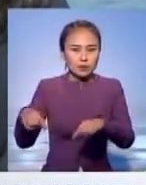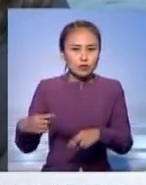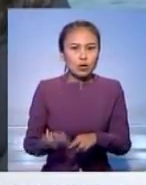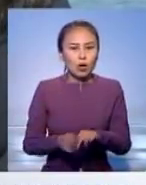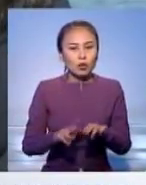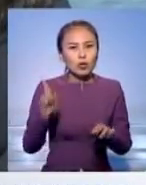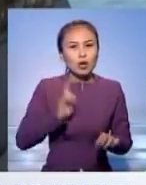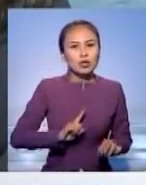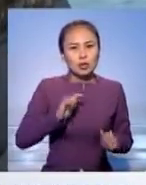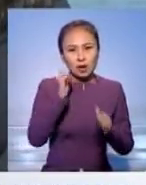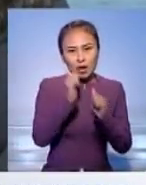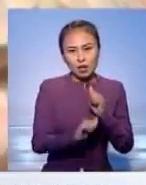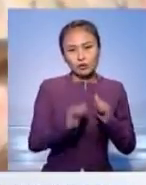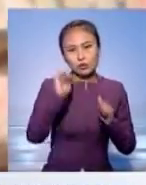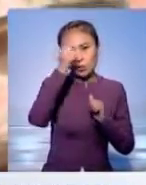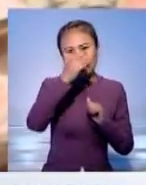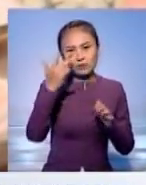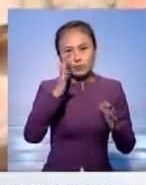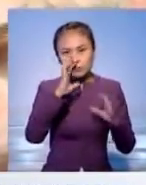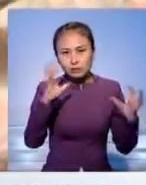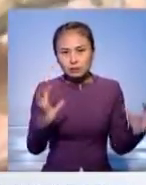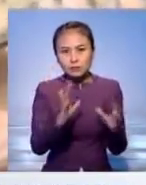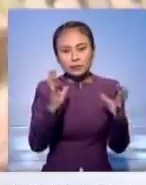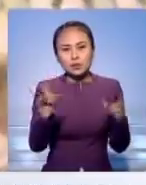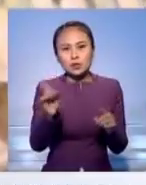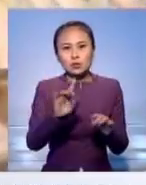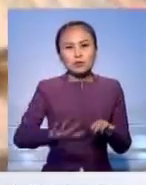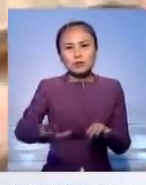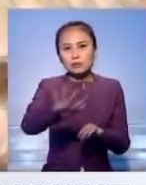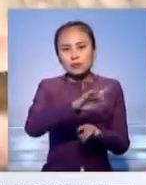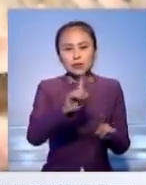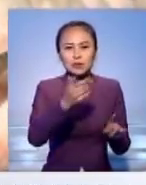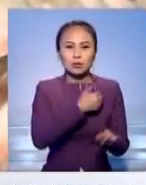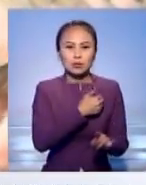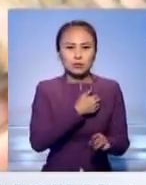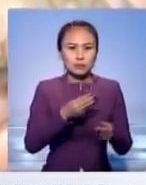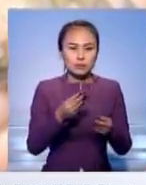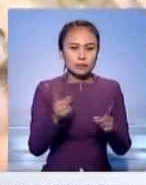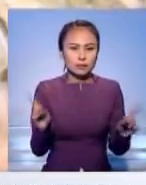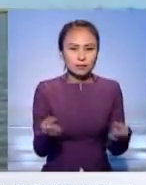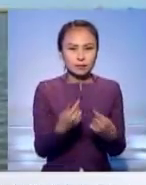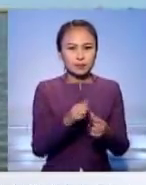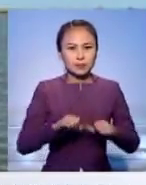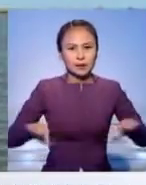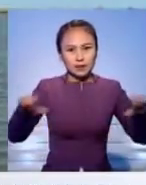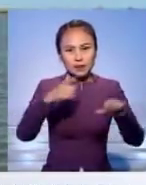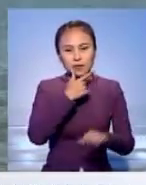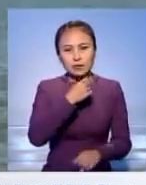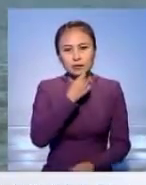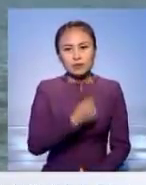күту жұмысы жыл бойы жүргізіледі. Кәсіпкер енді көлдің айналасын абаттандыруды көздеп отыр.